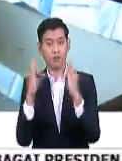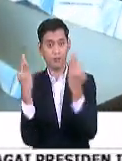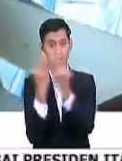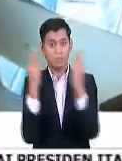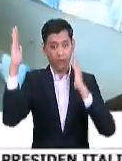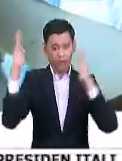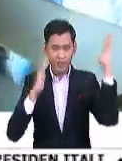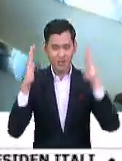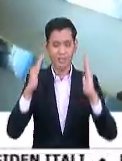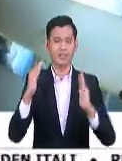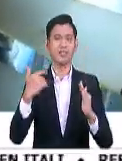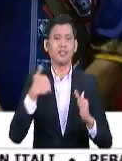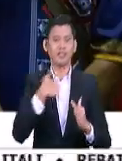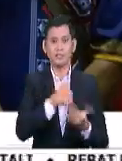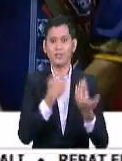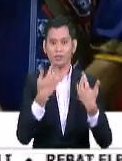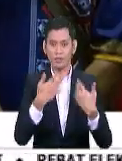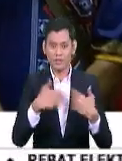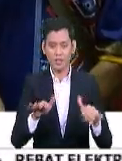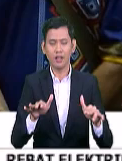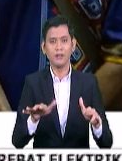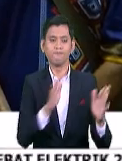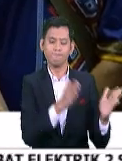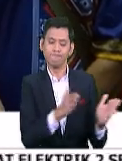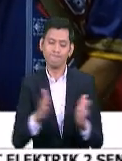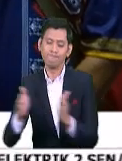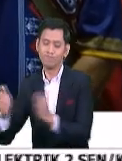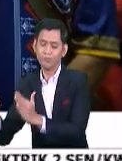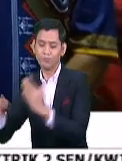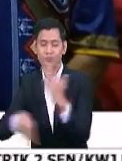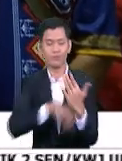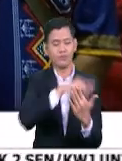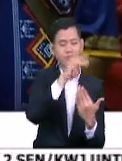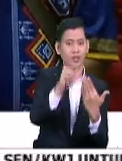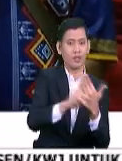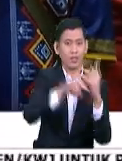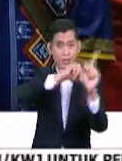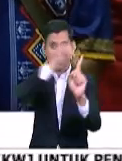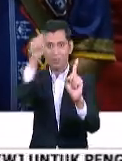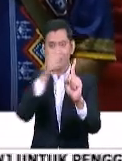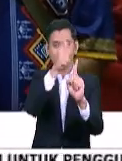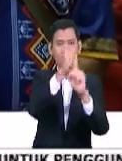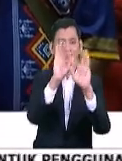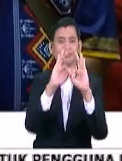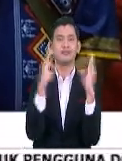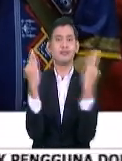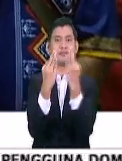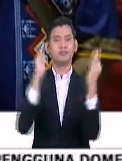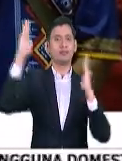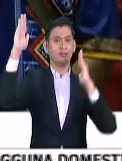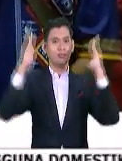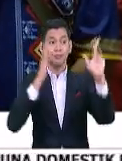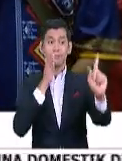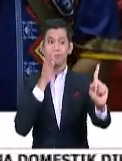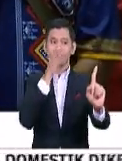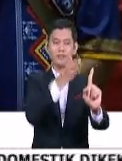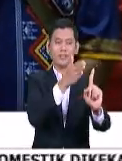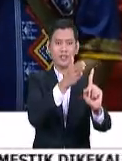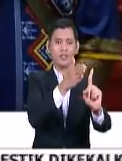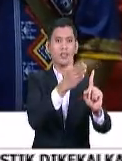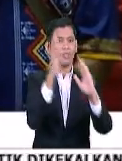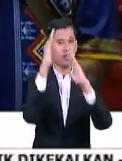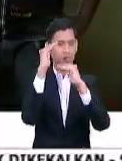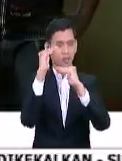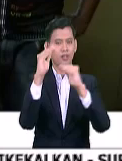mana kita coba melengkapkan ataupun memurnikan program-program aspirasi kalau gue yang di disesatkan oleh